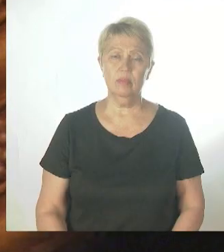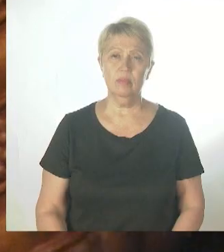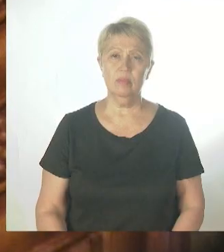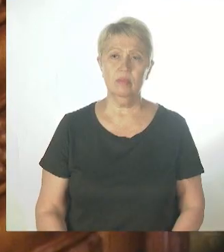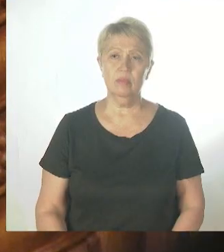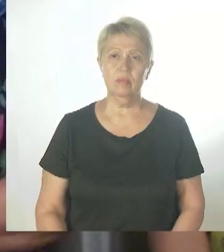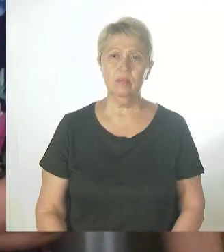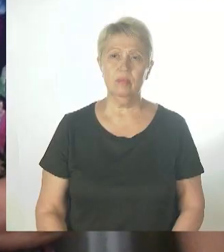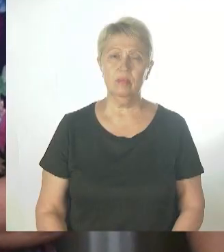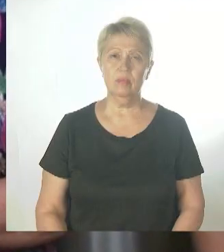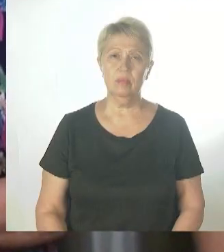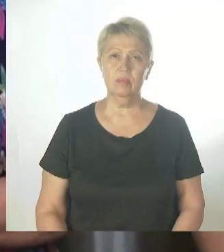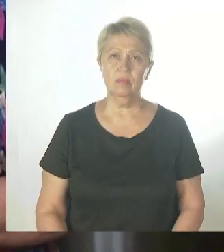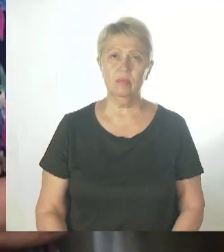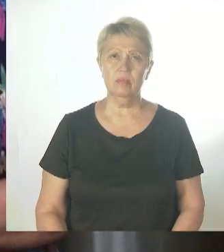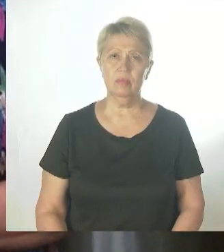предадим. Тебе,